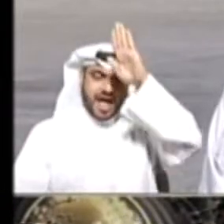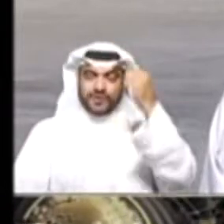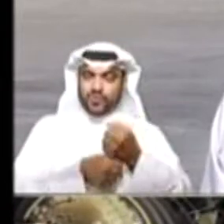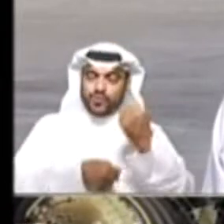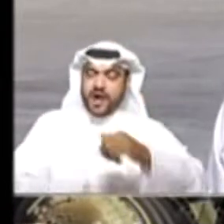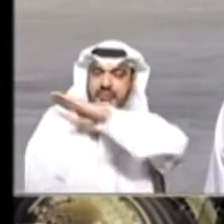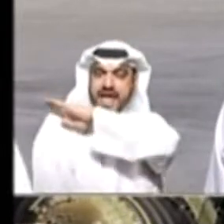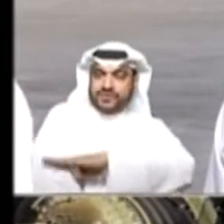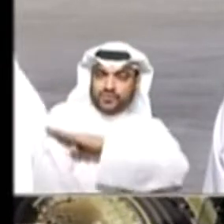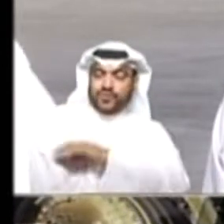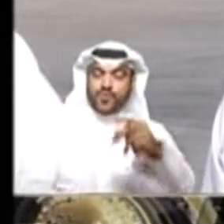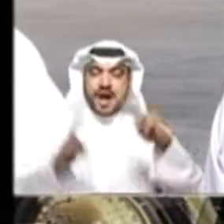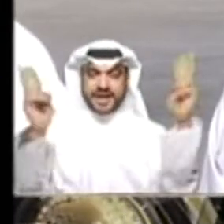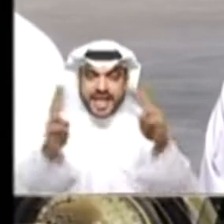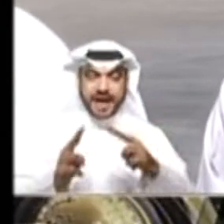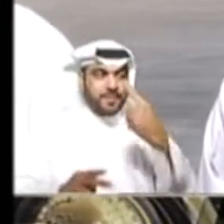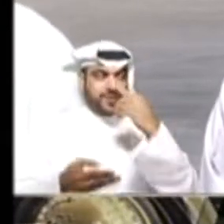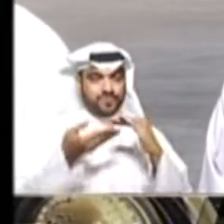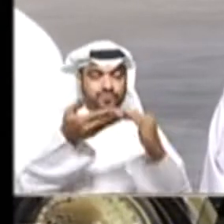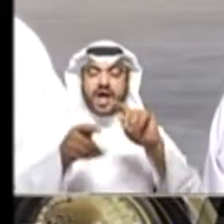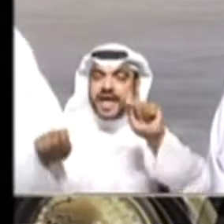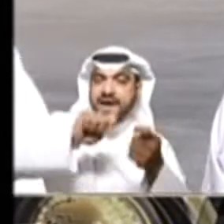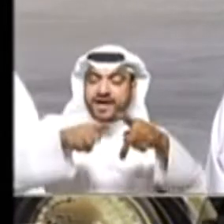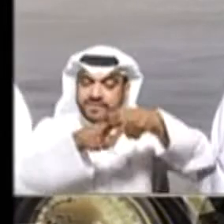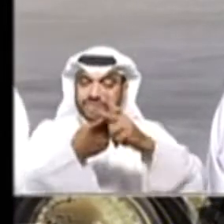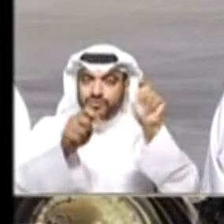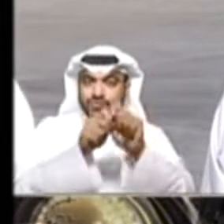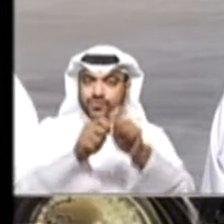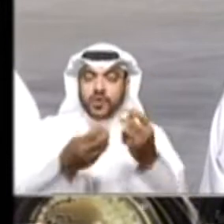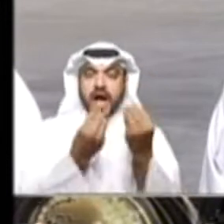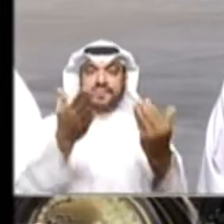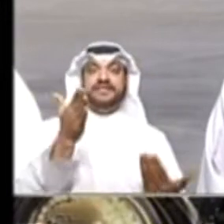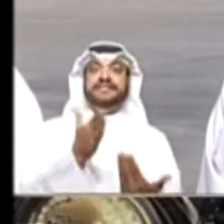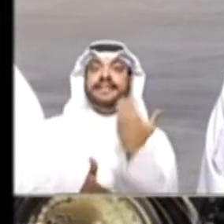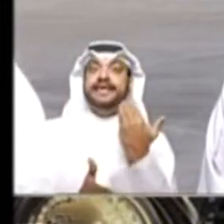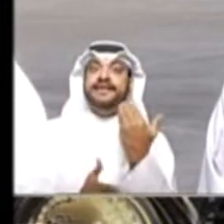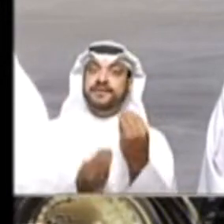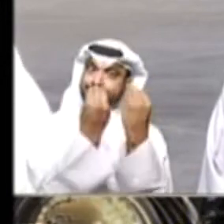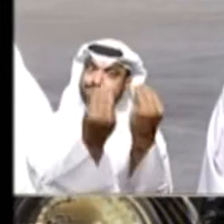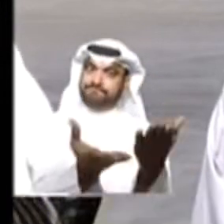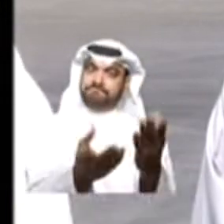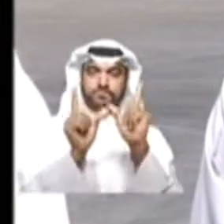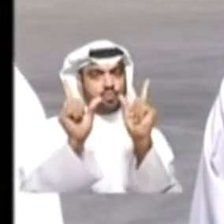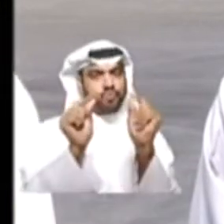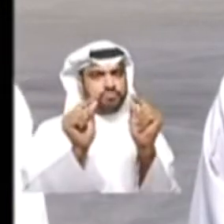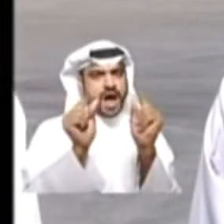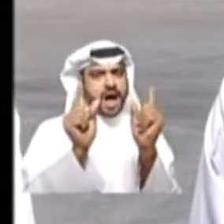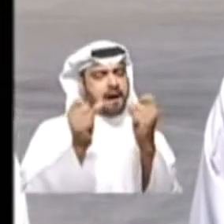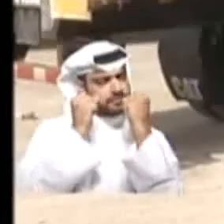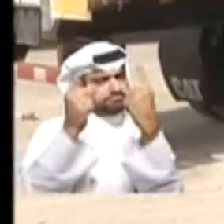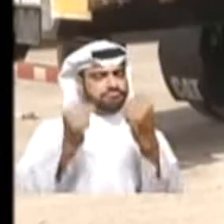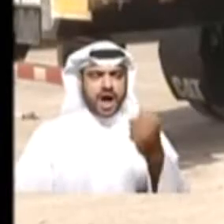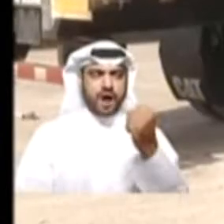العاملين في قطاع شبكات التوزيع. وهذه الوحدات هي وحدات حديثة وهي بحالة تشغيلية